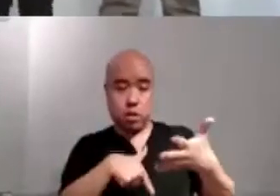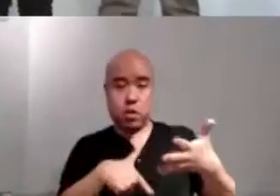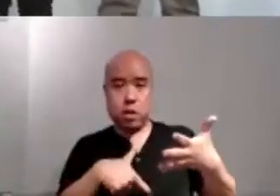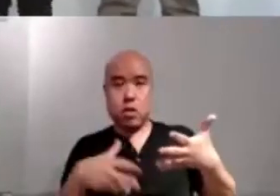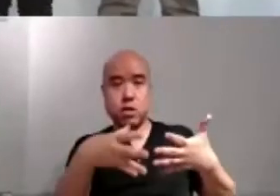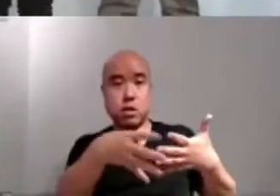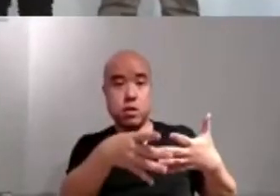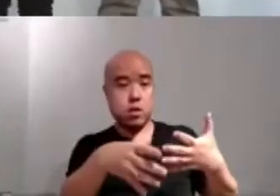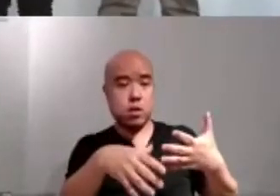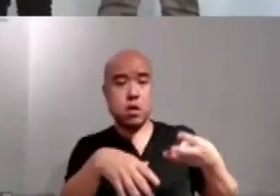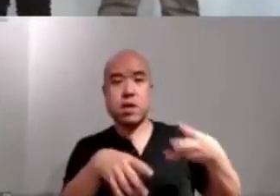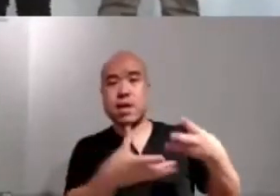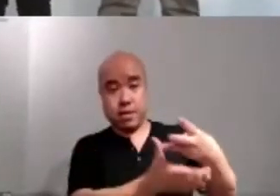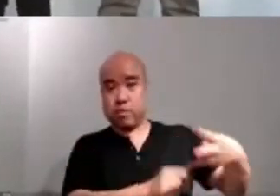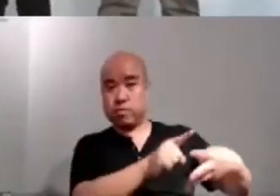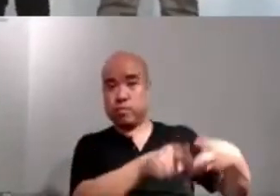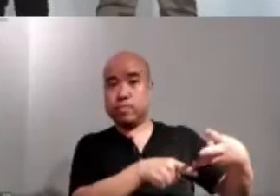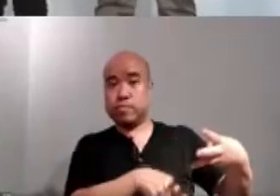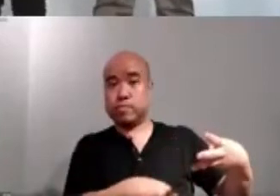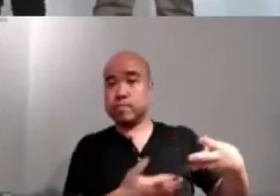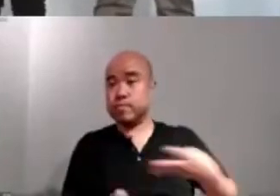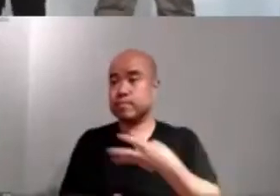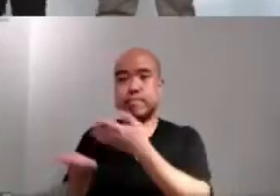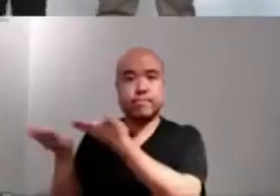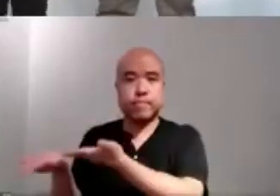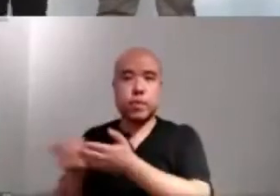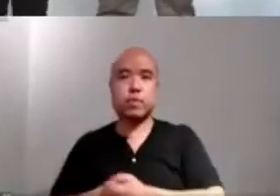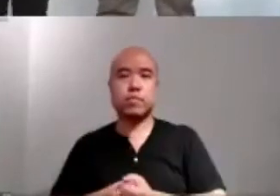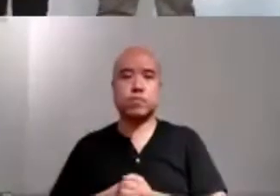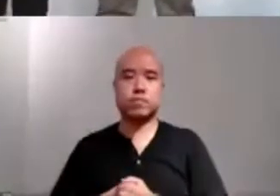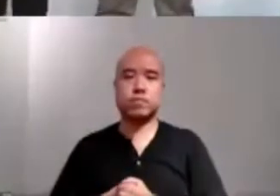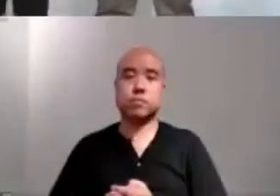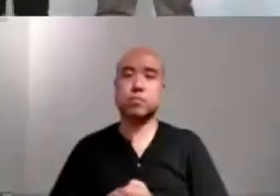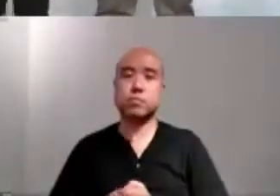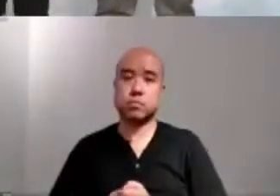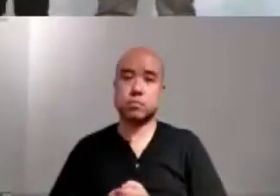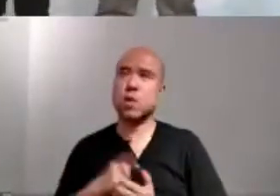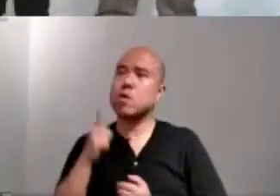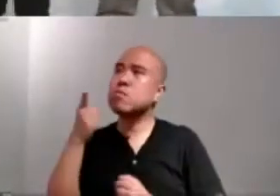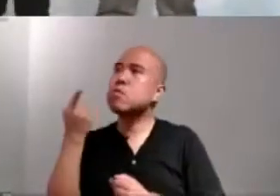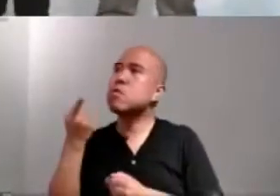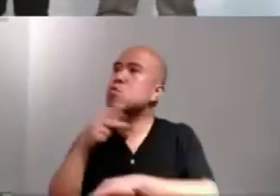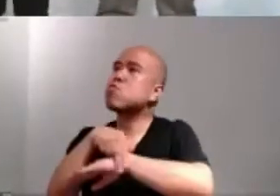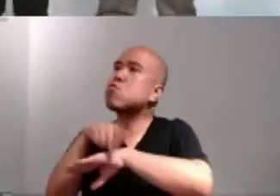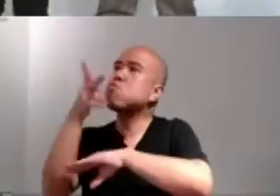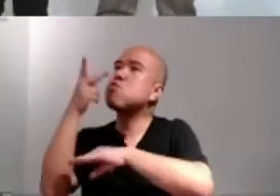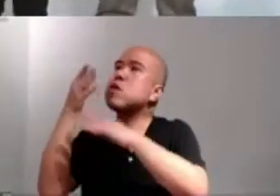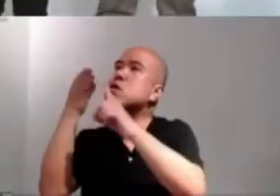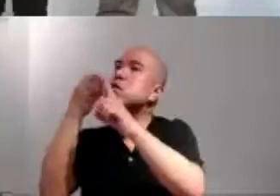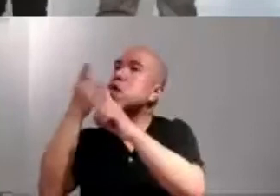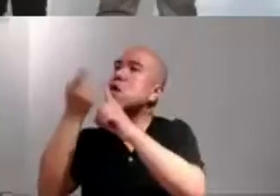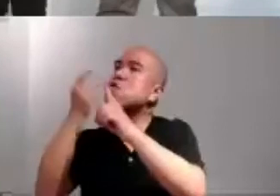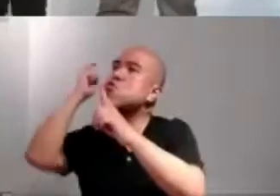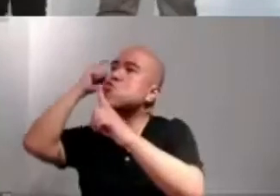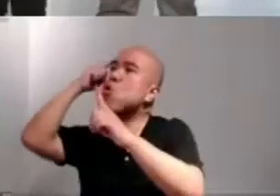下你哋嘅项目啦，你哋嘅理念啦，同埋咧你哋希望咧为社会咧带来乜嘢嘅改变嘅？